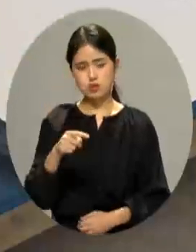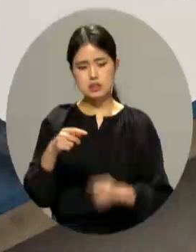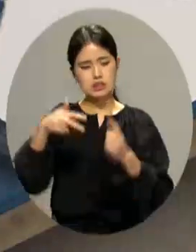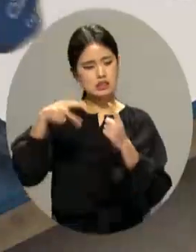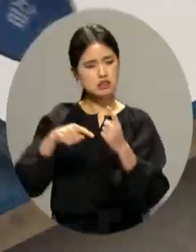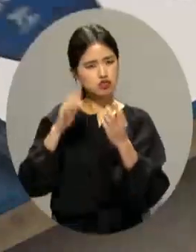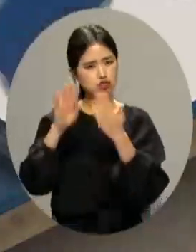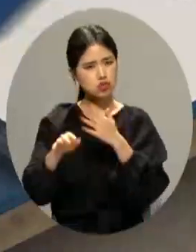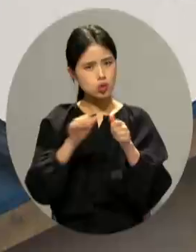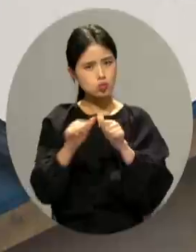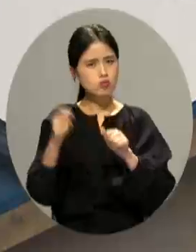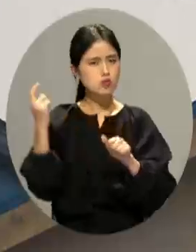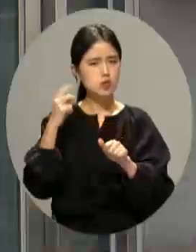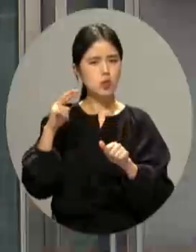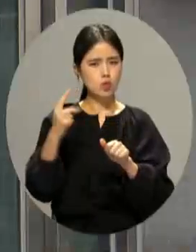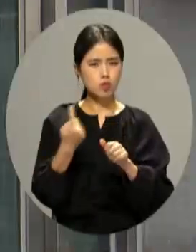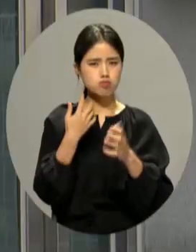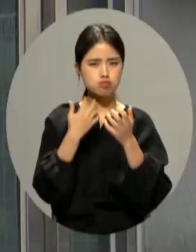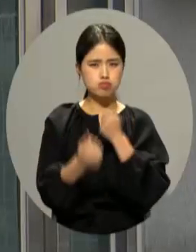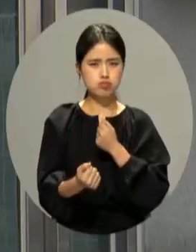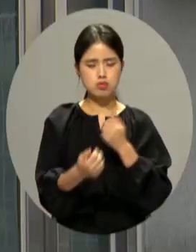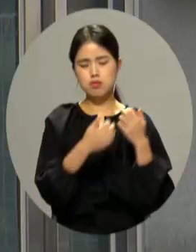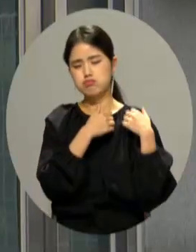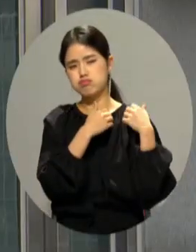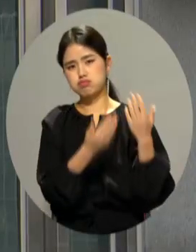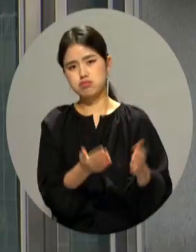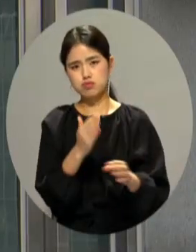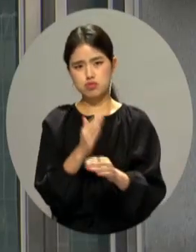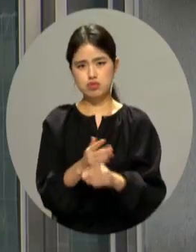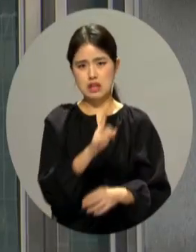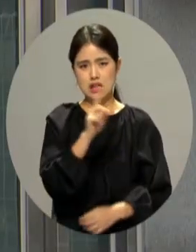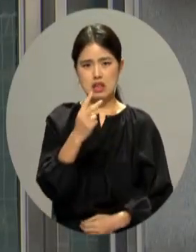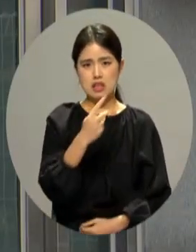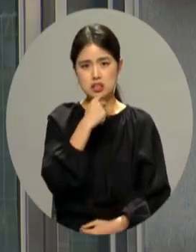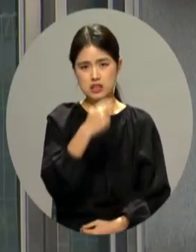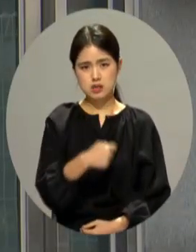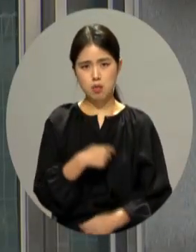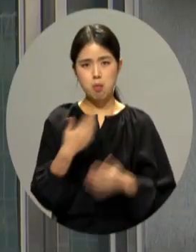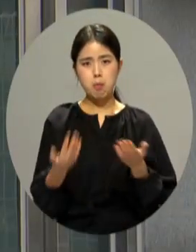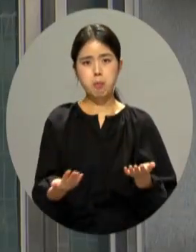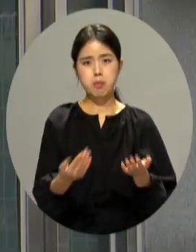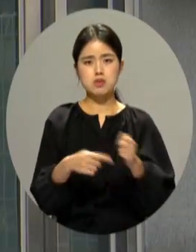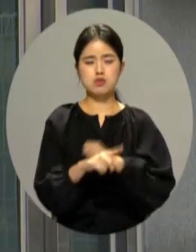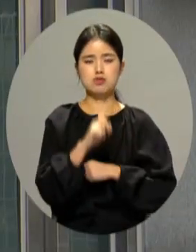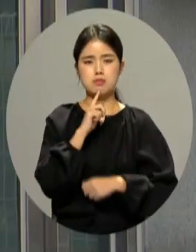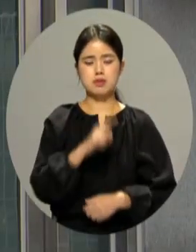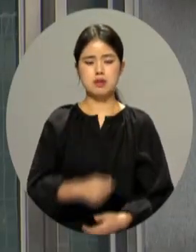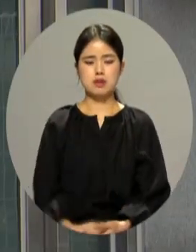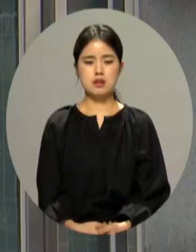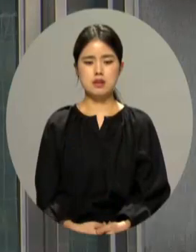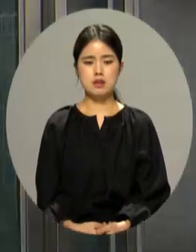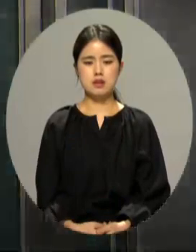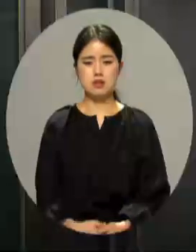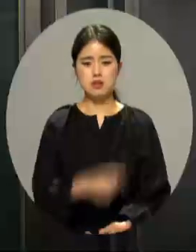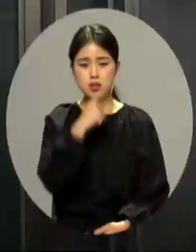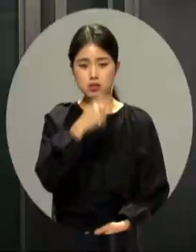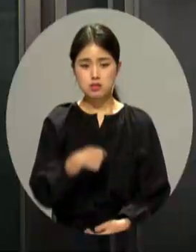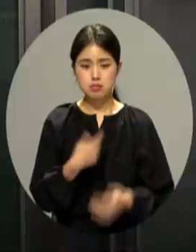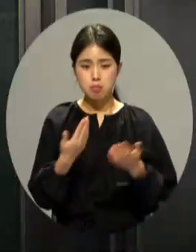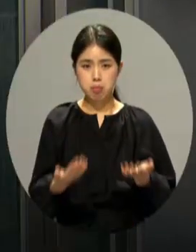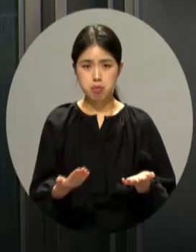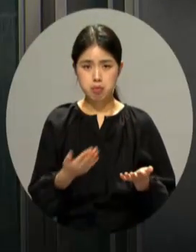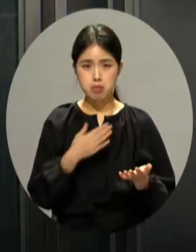뒤 소문을 듣고도 손을 놓고 있었습니다. 112 신고가 없었다는 겁니다. 그때 신고 드린 곳이 있어야 뭐